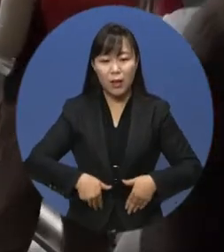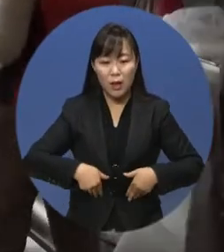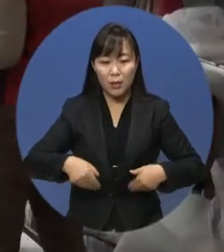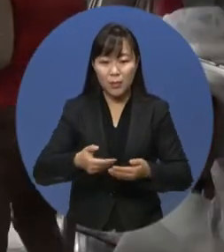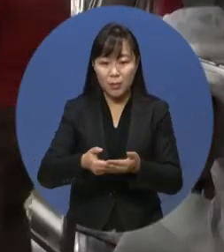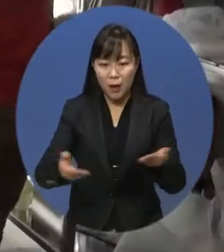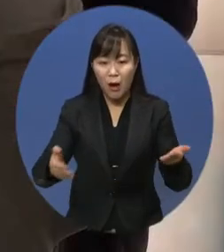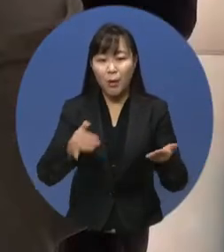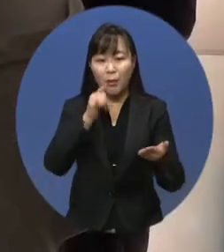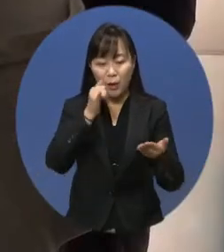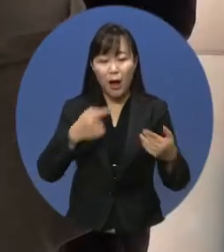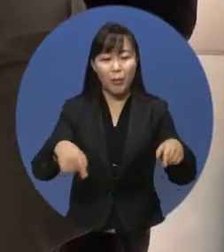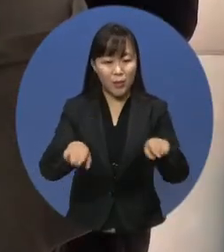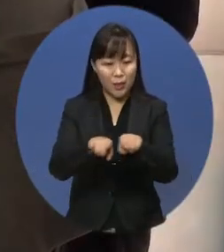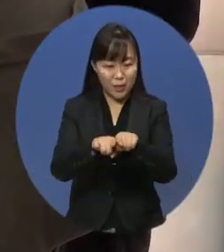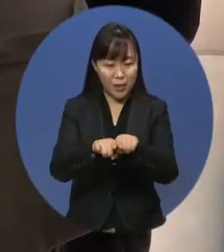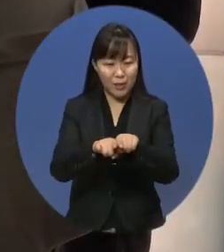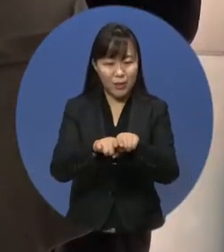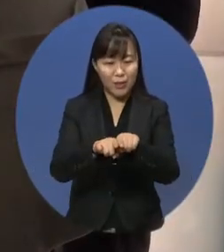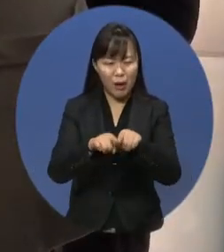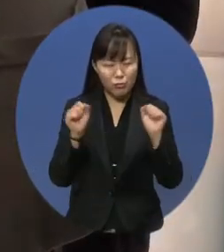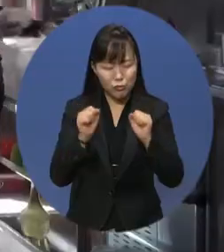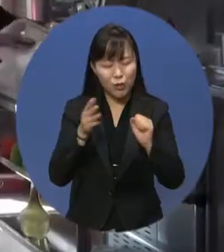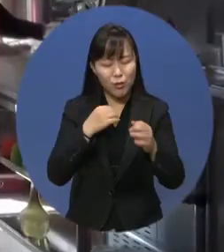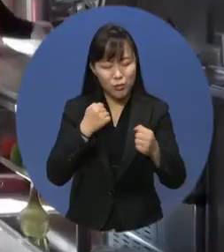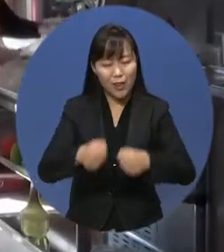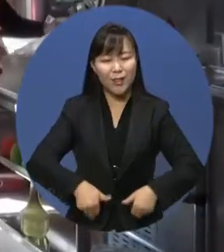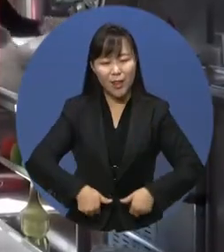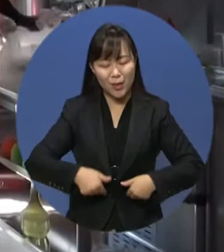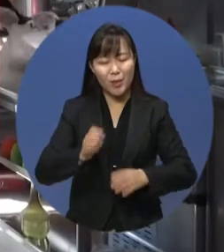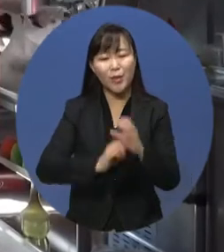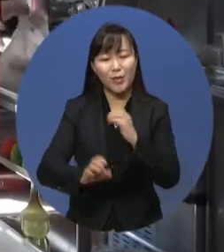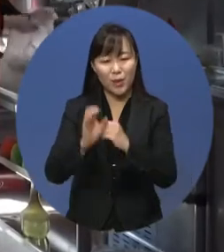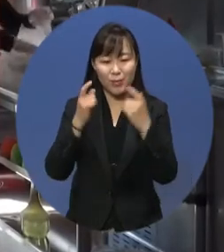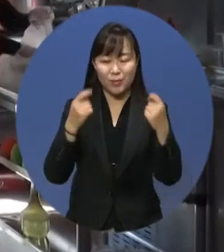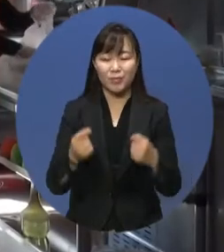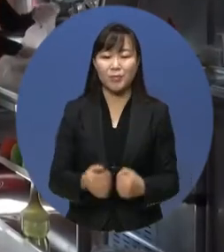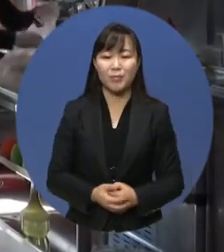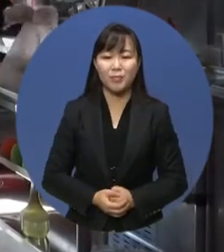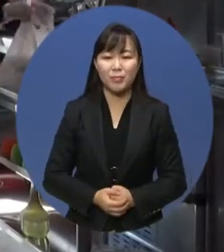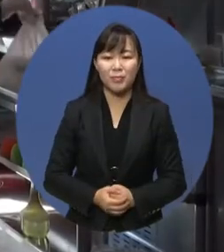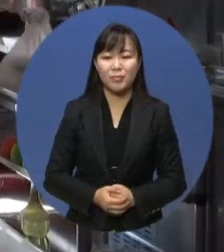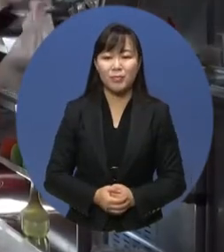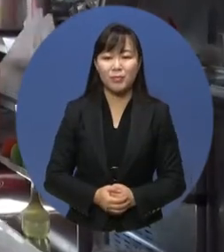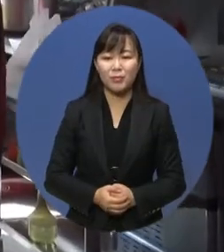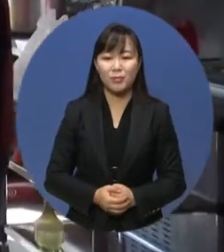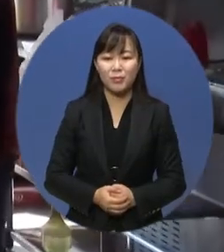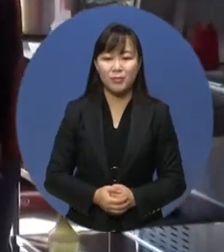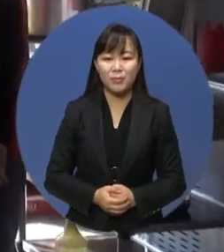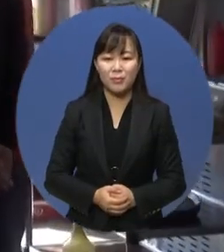이어지면서 한겨울에도 훈훈함이 더해집니다. 복지TV 뉴스 이종현입니다.